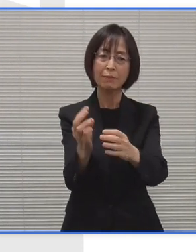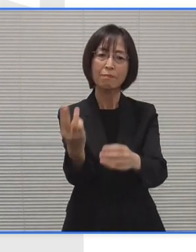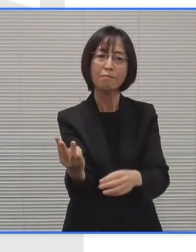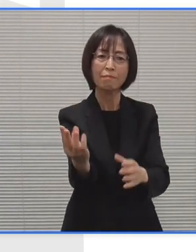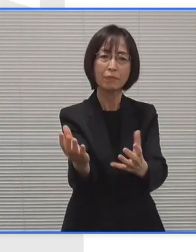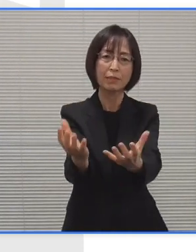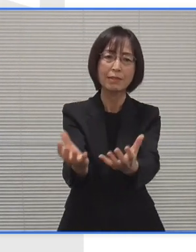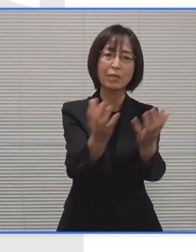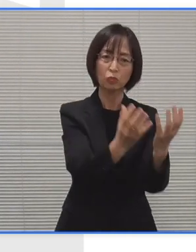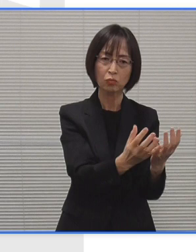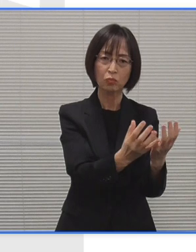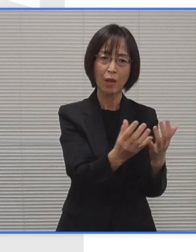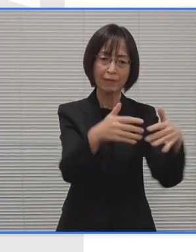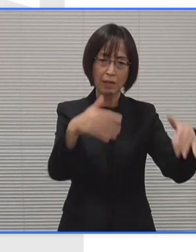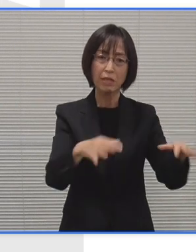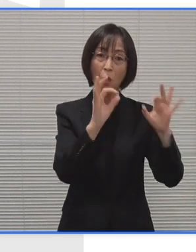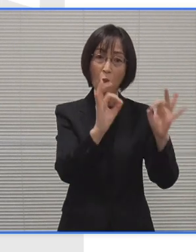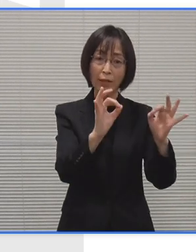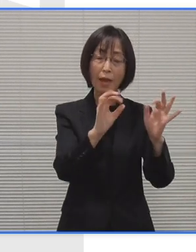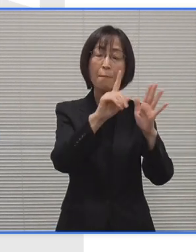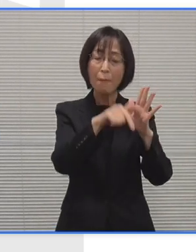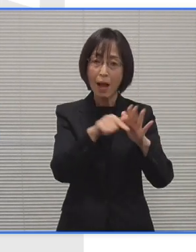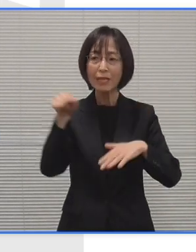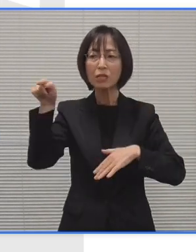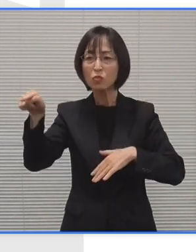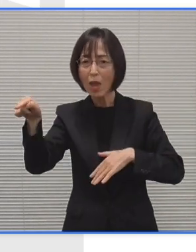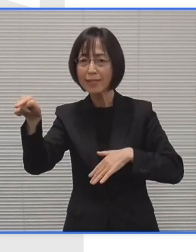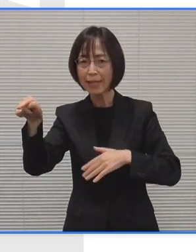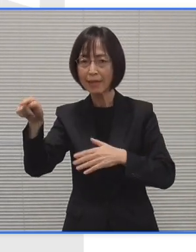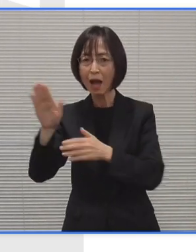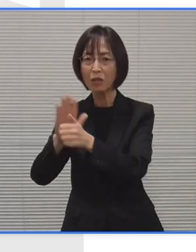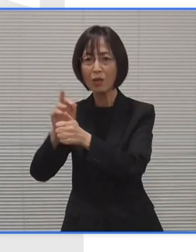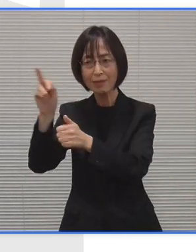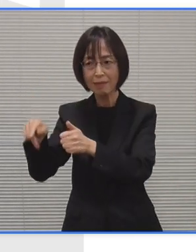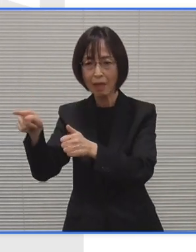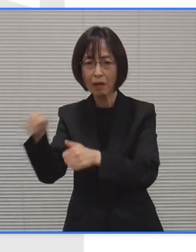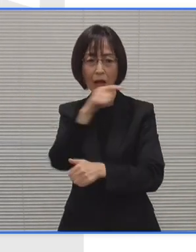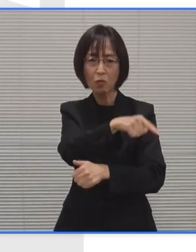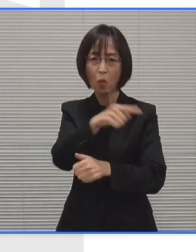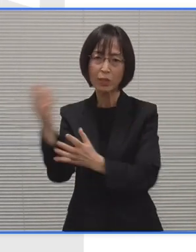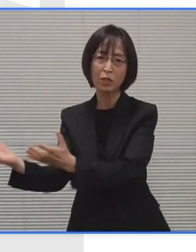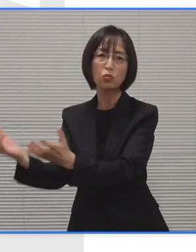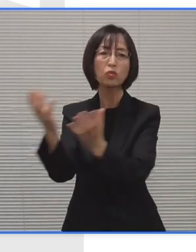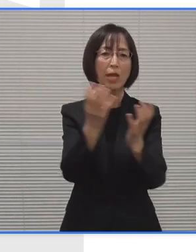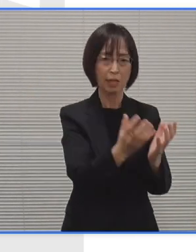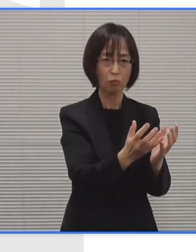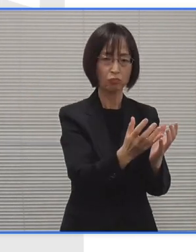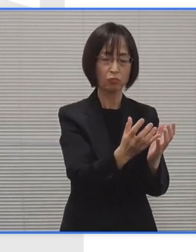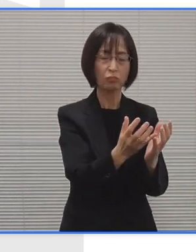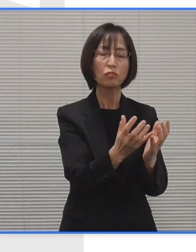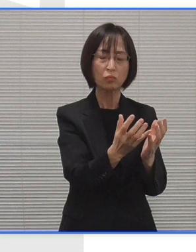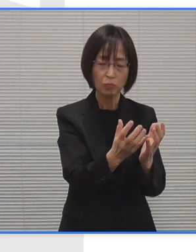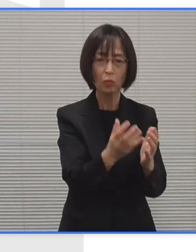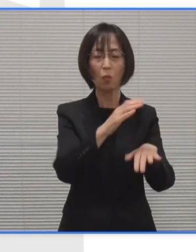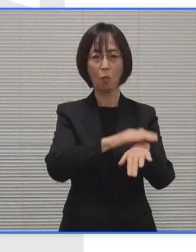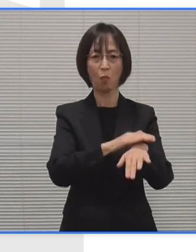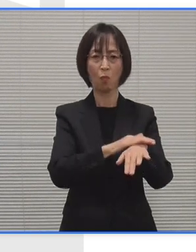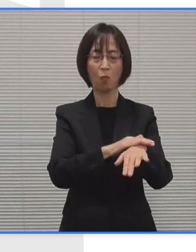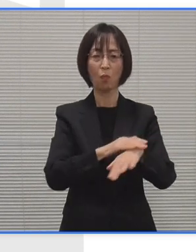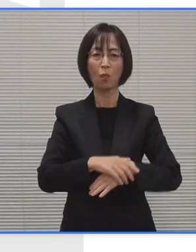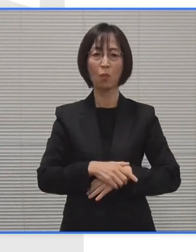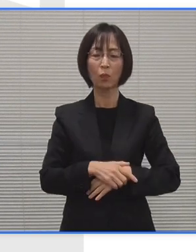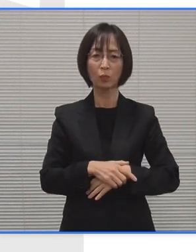で救援センターから福祉救援センターに移っていただく、移送をすることになります。